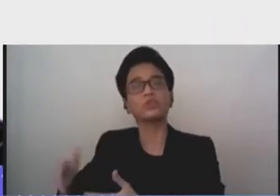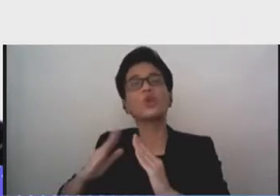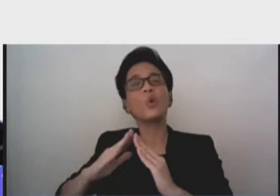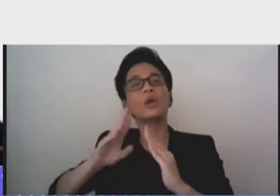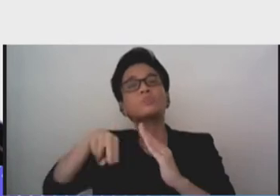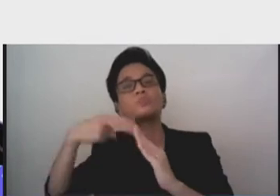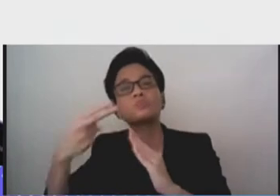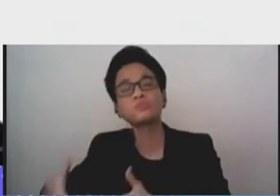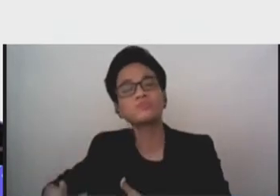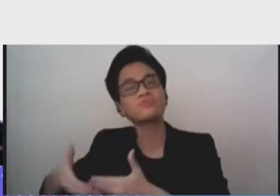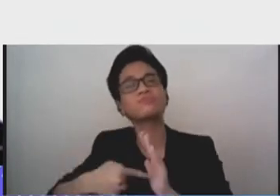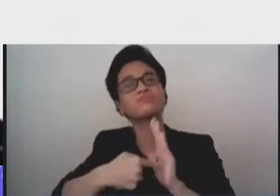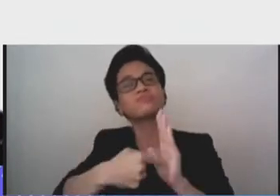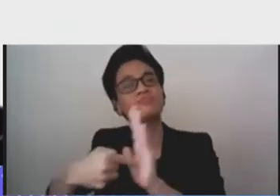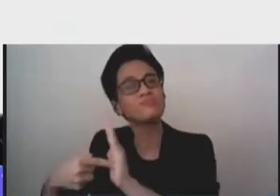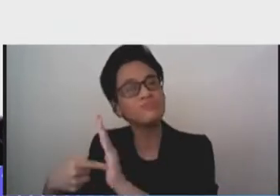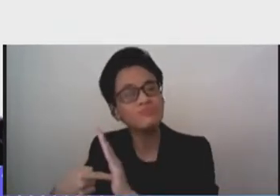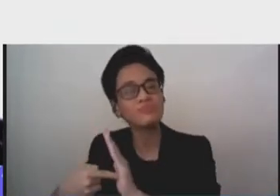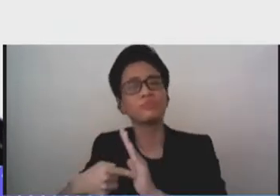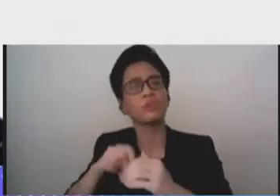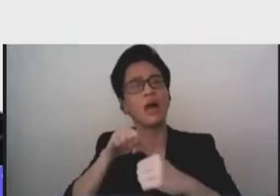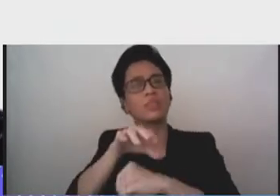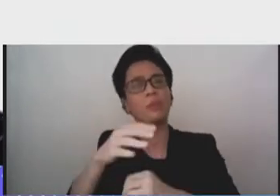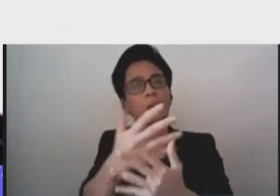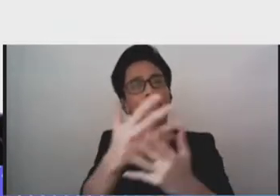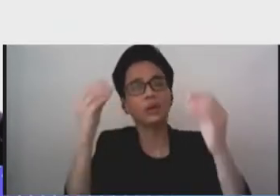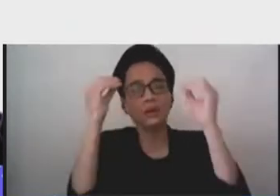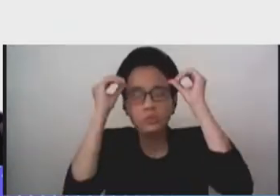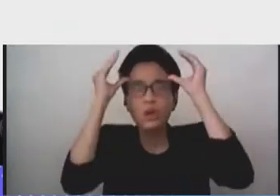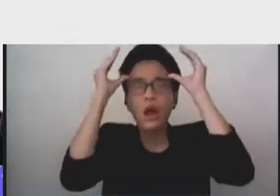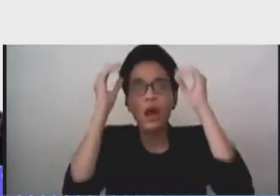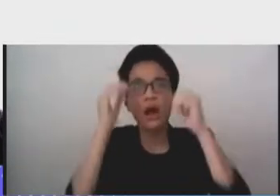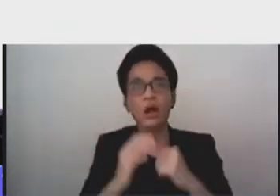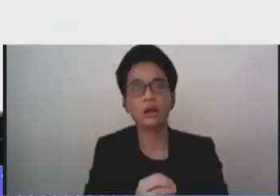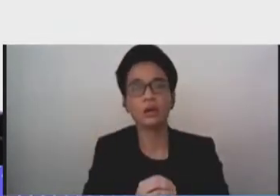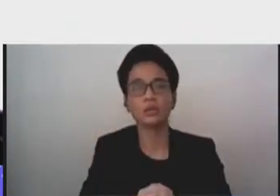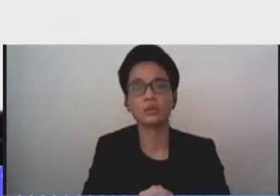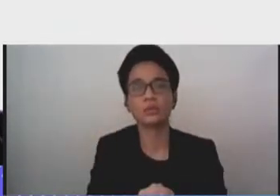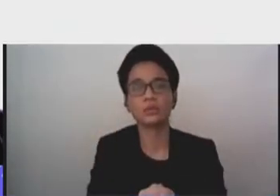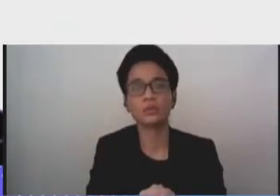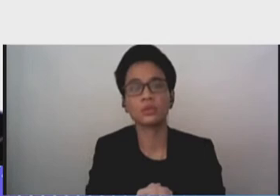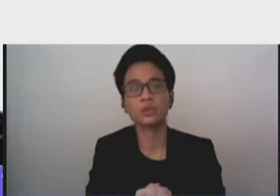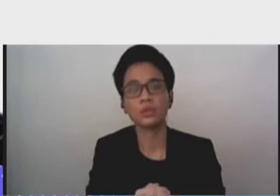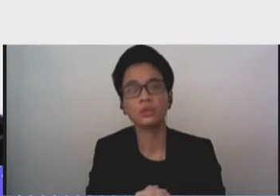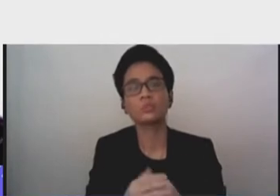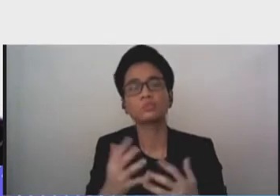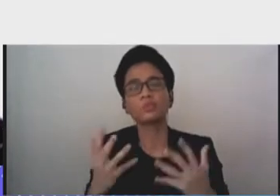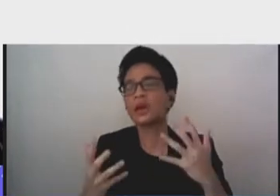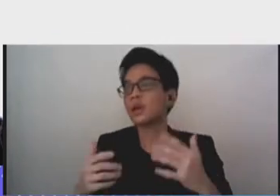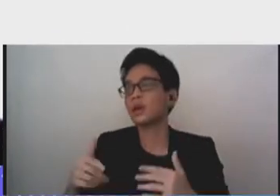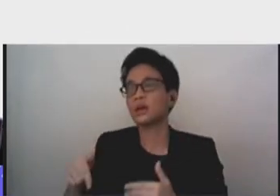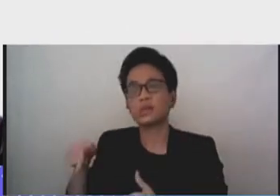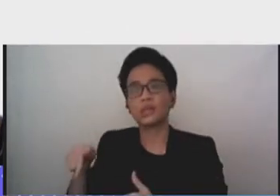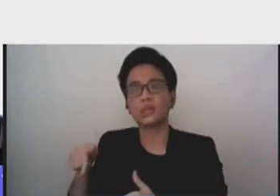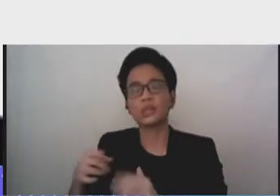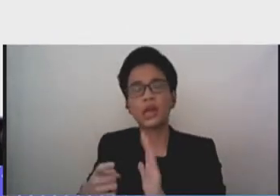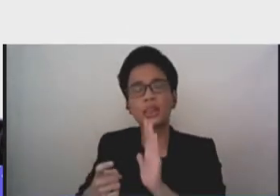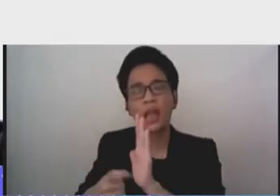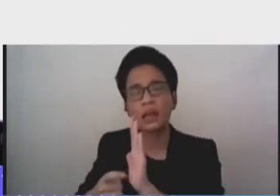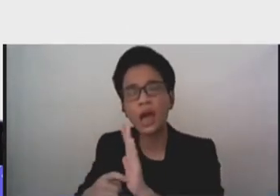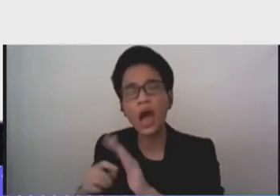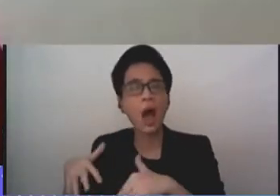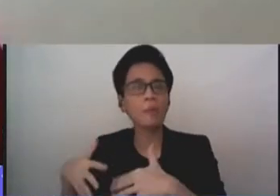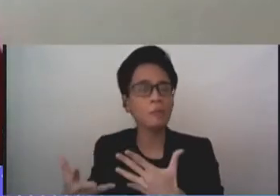untuk semua kita semua gitu. Karena misalnya kita sudah cukup kuat terhadap apa yang kemudian menjadi gejala dan juga menjadi penyebab juga, berarti gitu